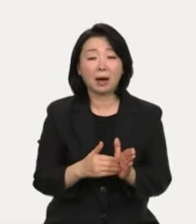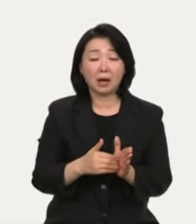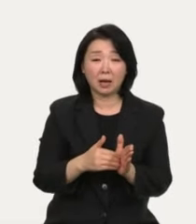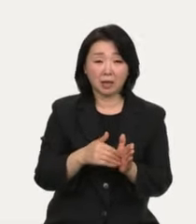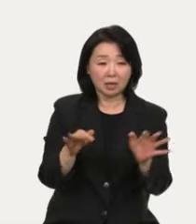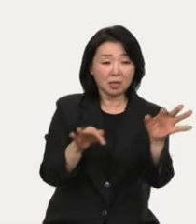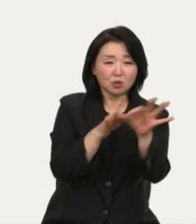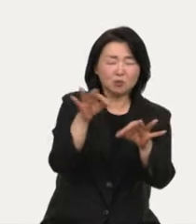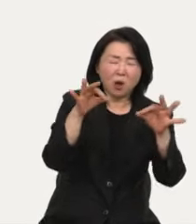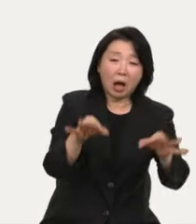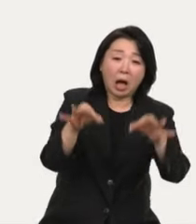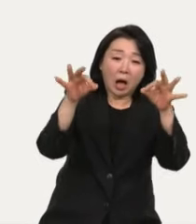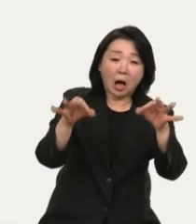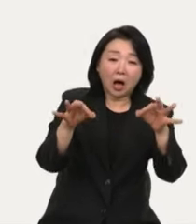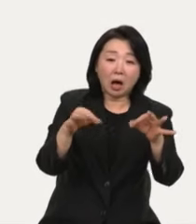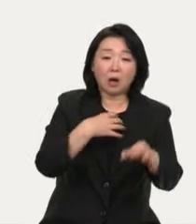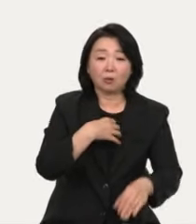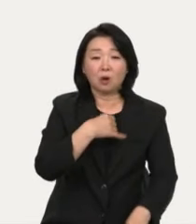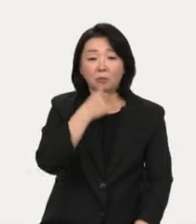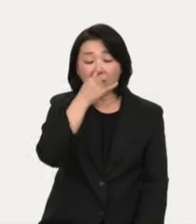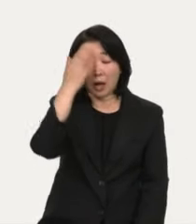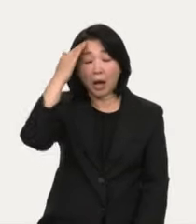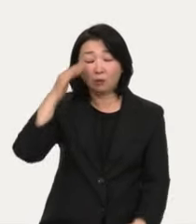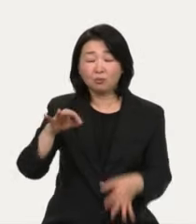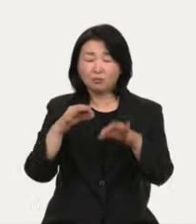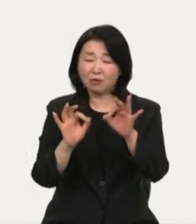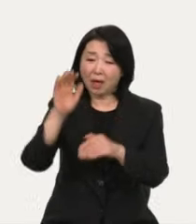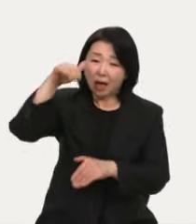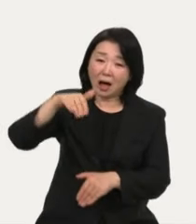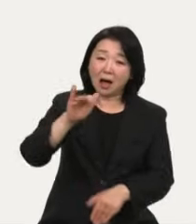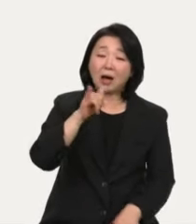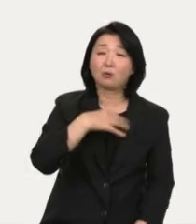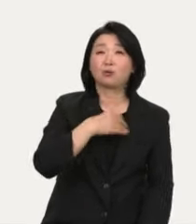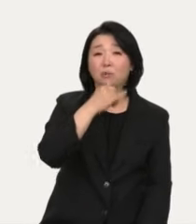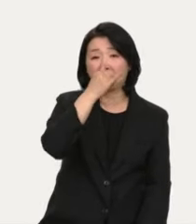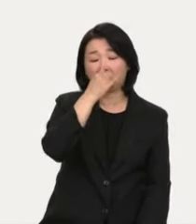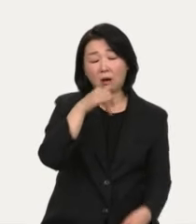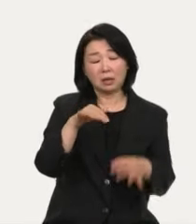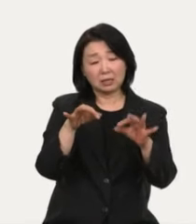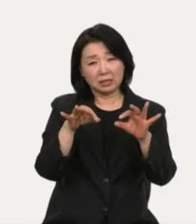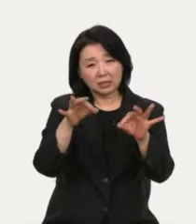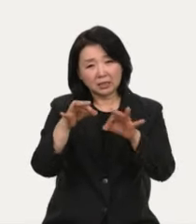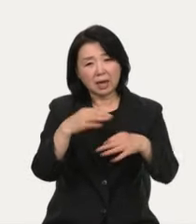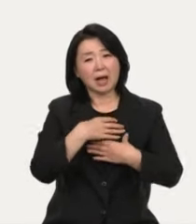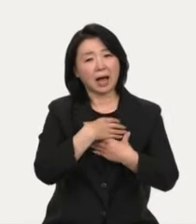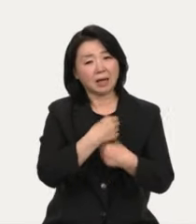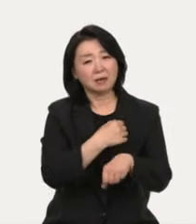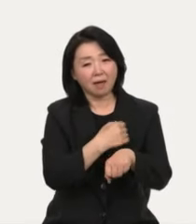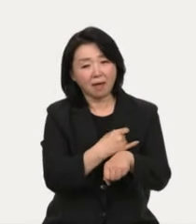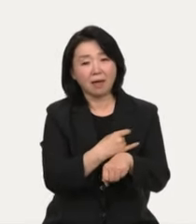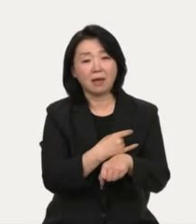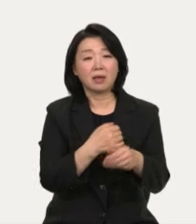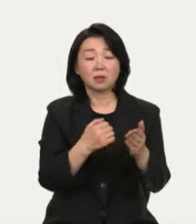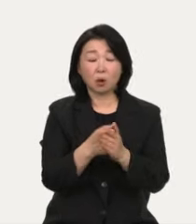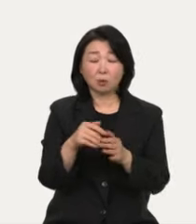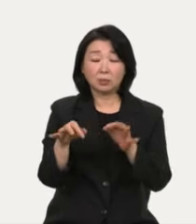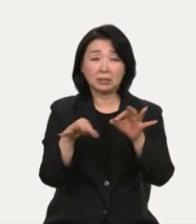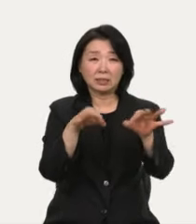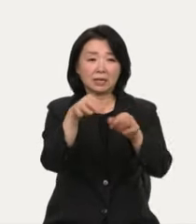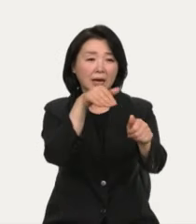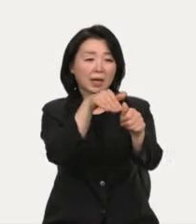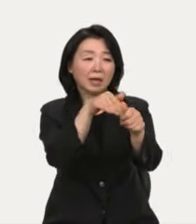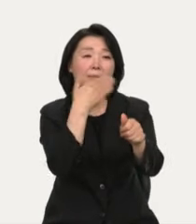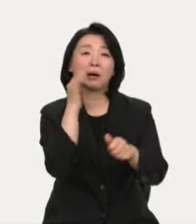금융시장이 출렁거리자 한국은행은 변동성이 커질 우려가 있다면 시장 안정화 조치를 취하겠다며 시장 개입